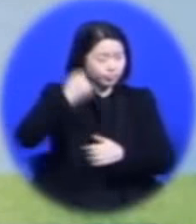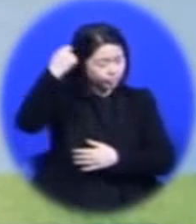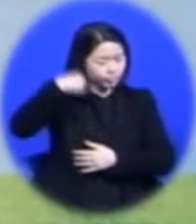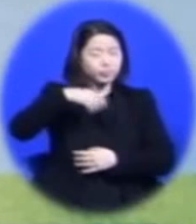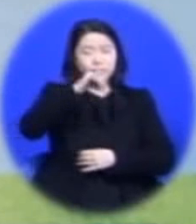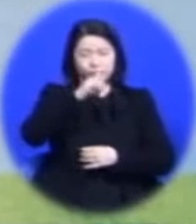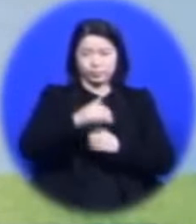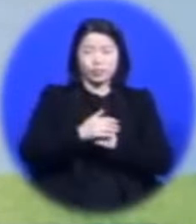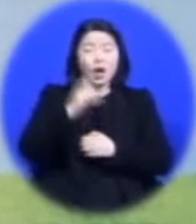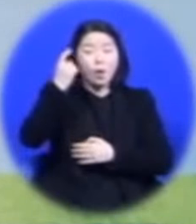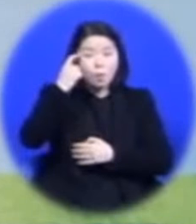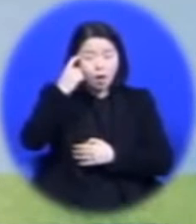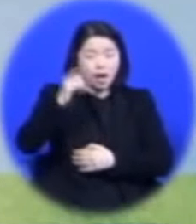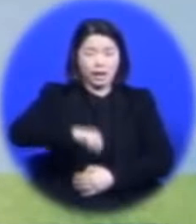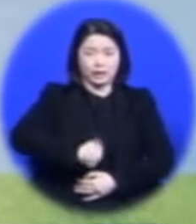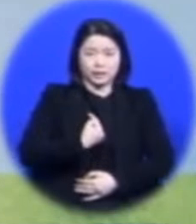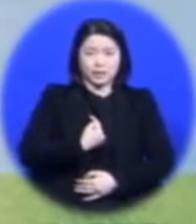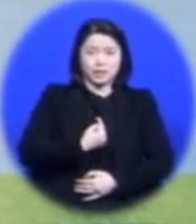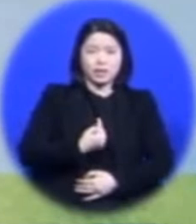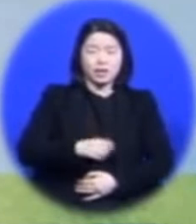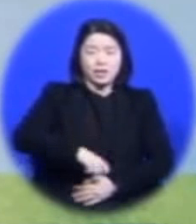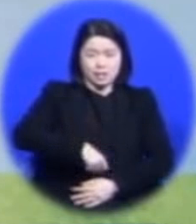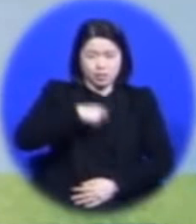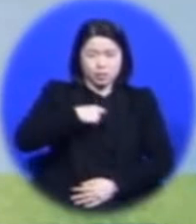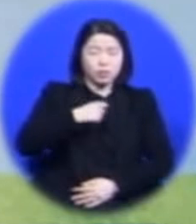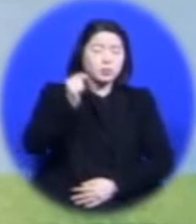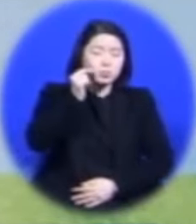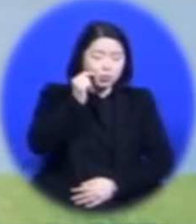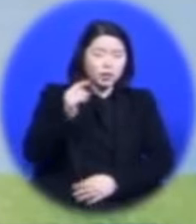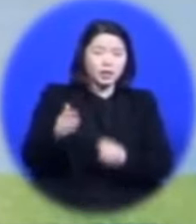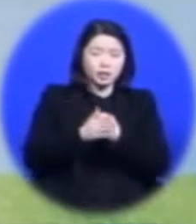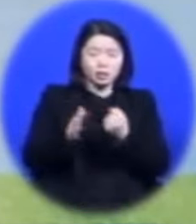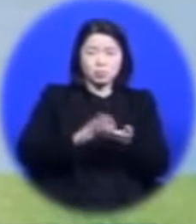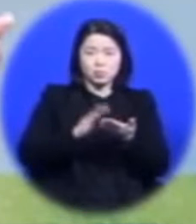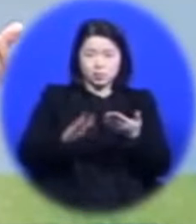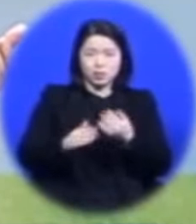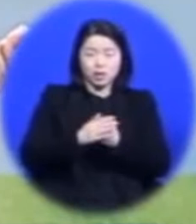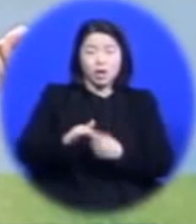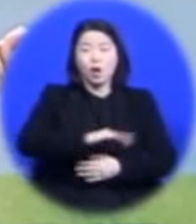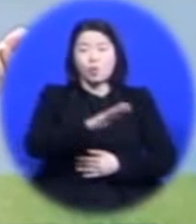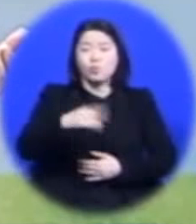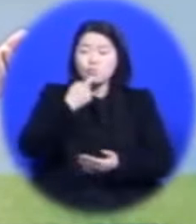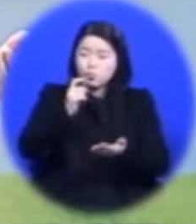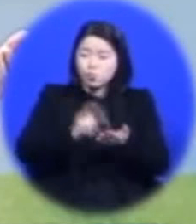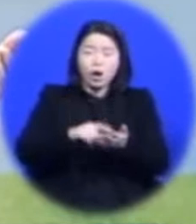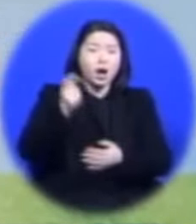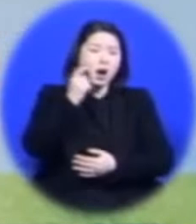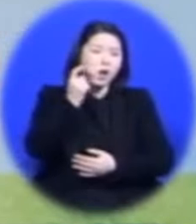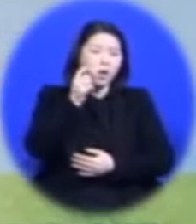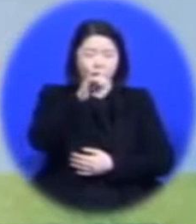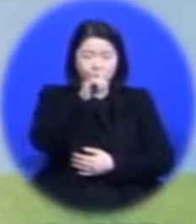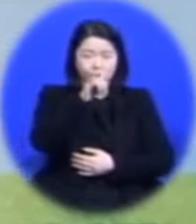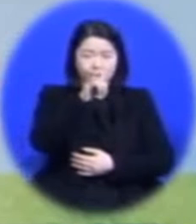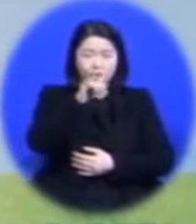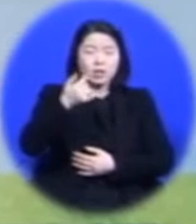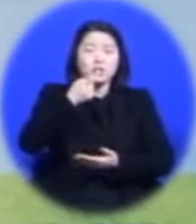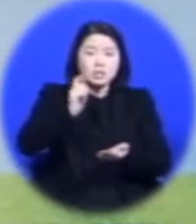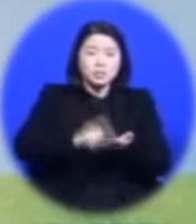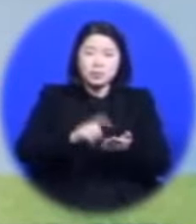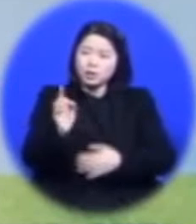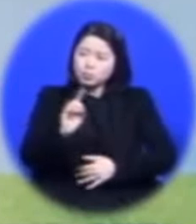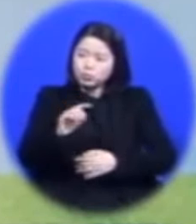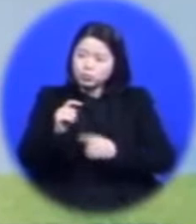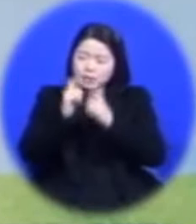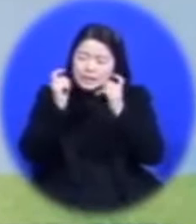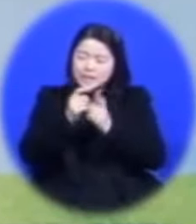느껴요 왜 자기가 정의롭지 못하거든요 우리는 거 말해요 우리는 쉽게 어떤 이익의